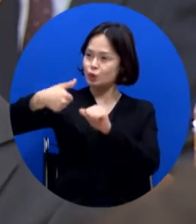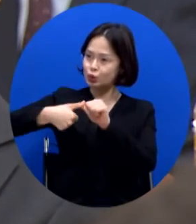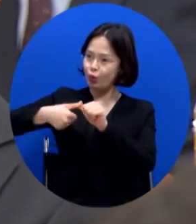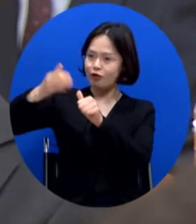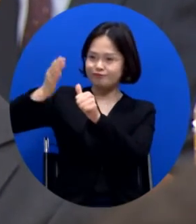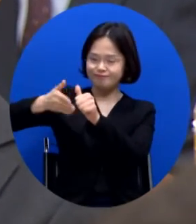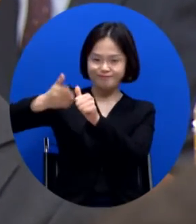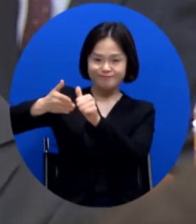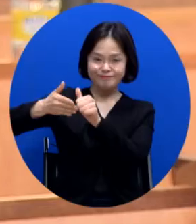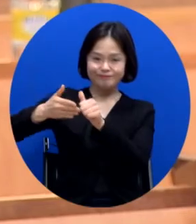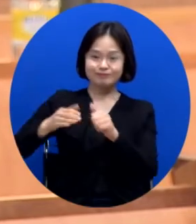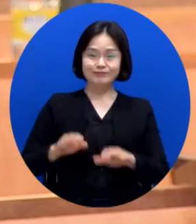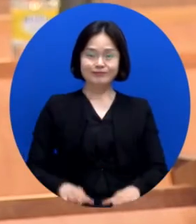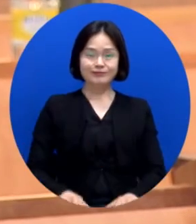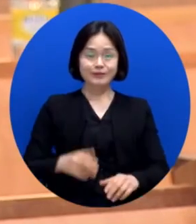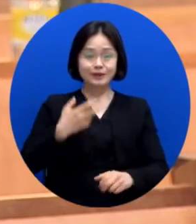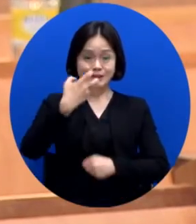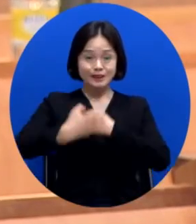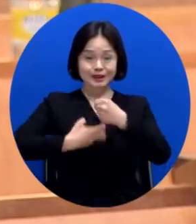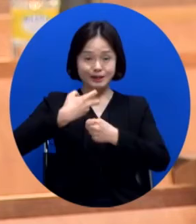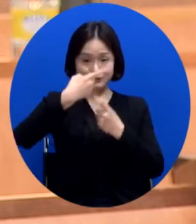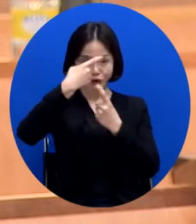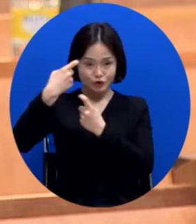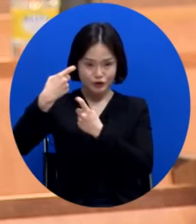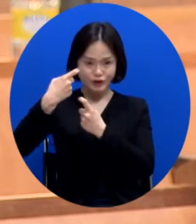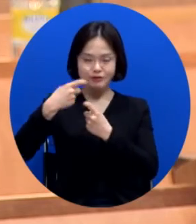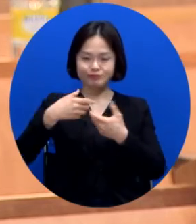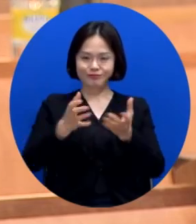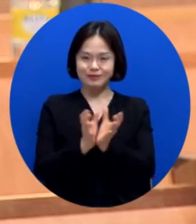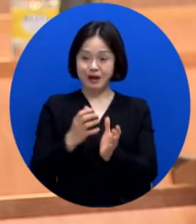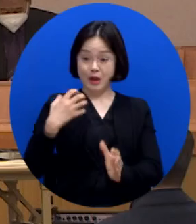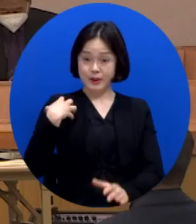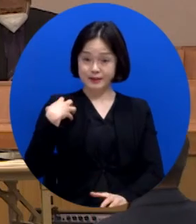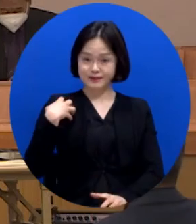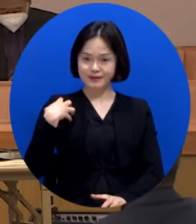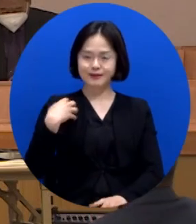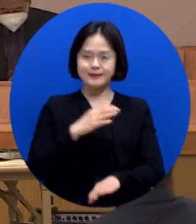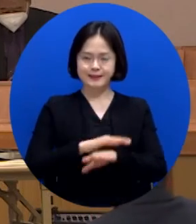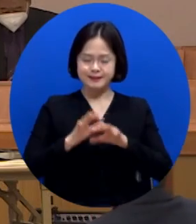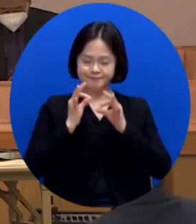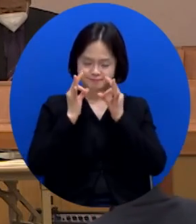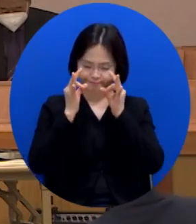70주년을 맞은 경북지방회 회장의 소임을 잘 해나가겠다고 전했습니다.